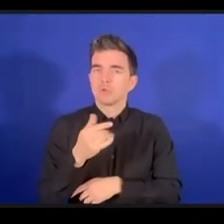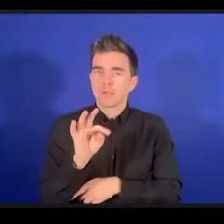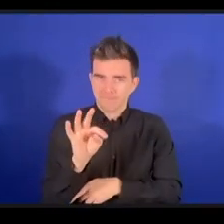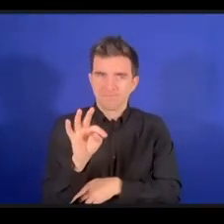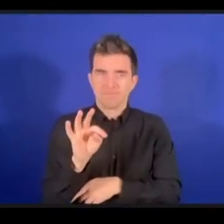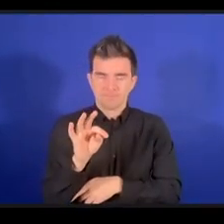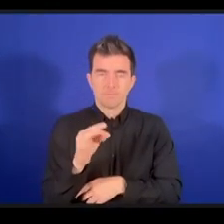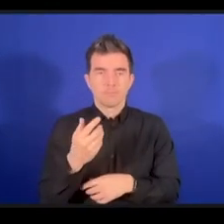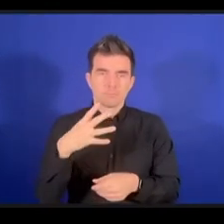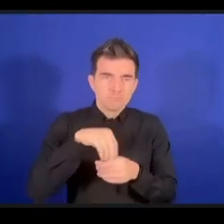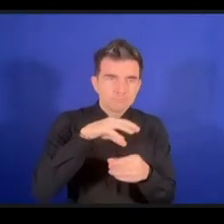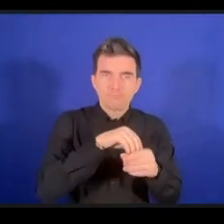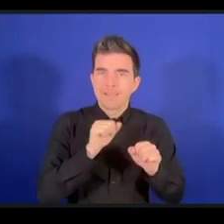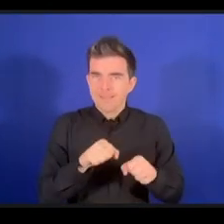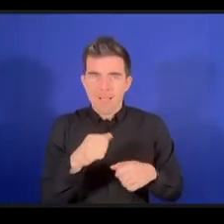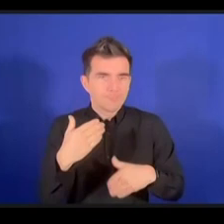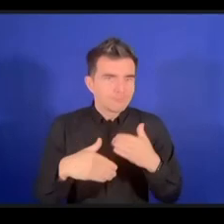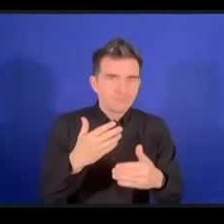献。